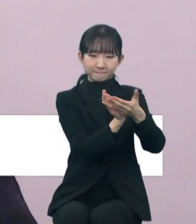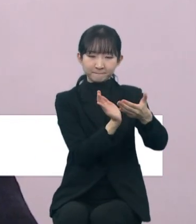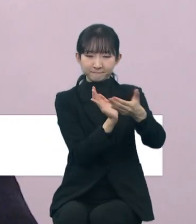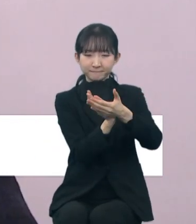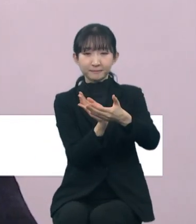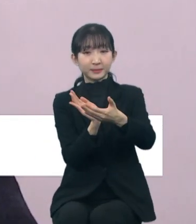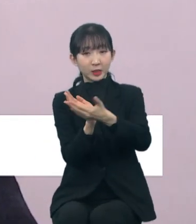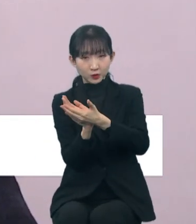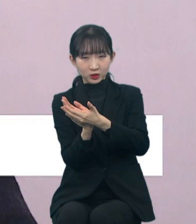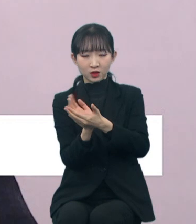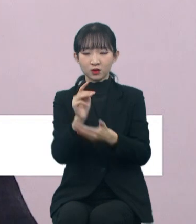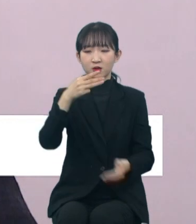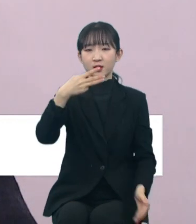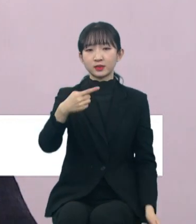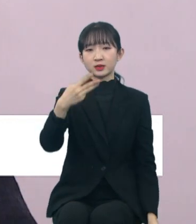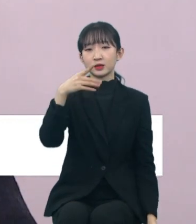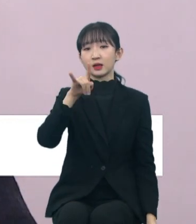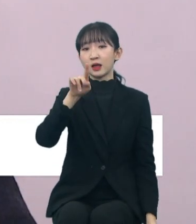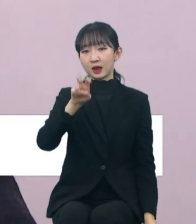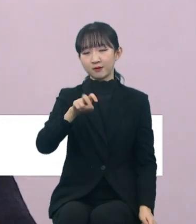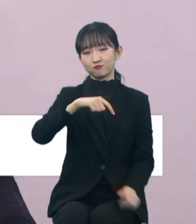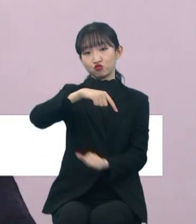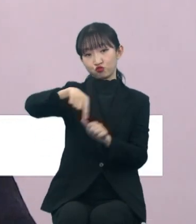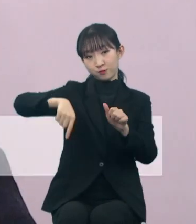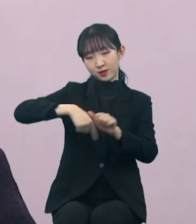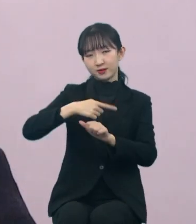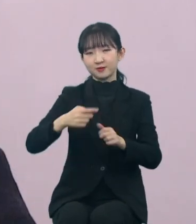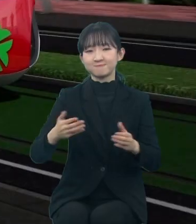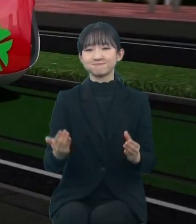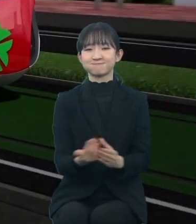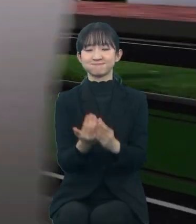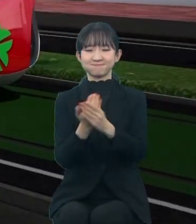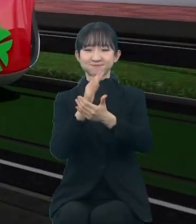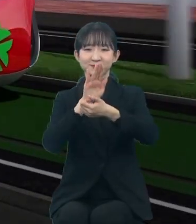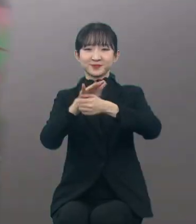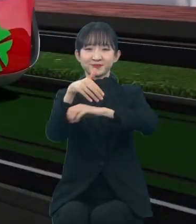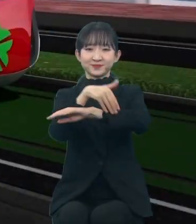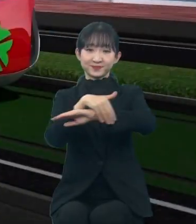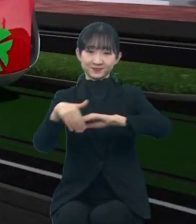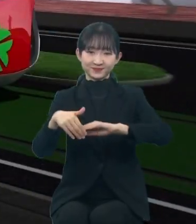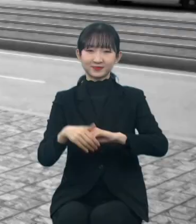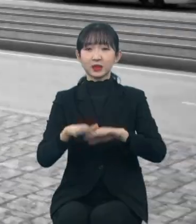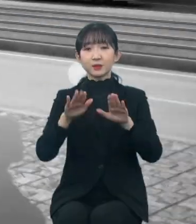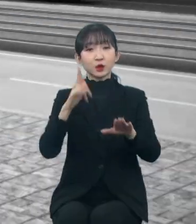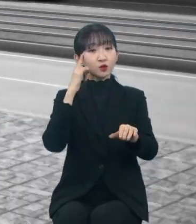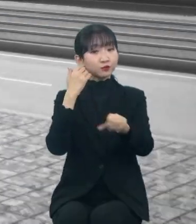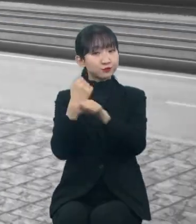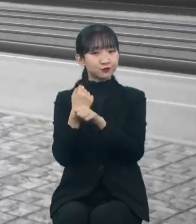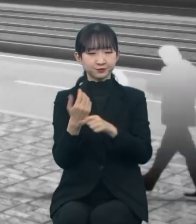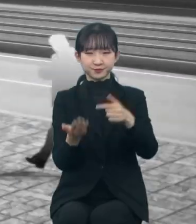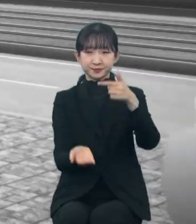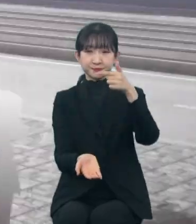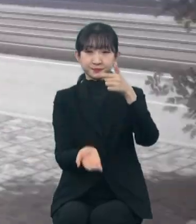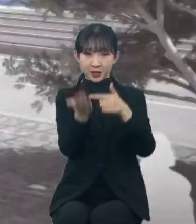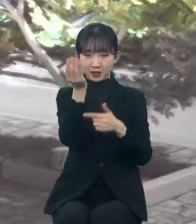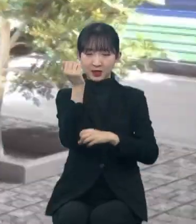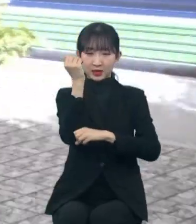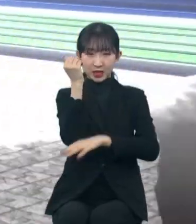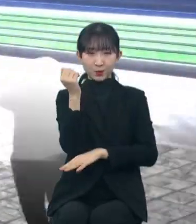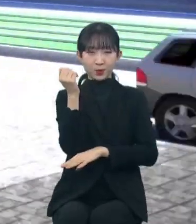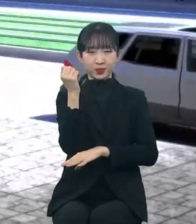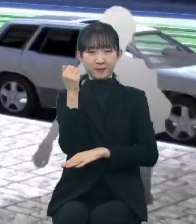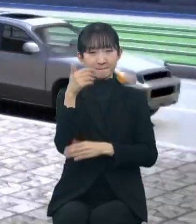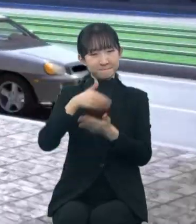발굴하여 트램 주변 지역을 활성화할 계획입니다. 이번 용역은 상반기 중에 기본 구상안을